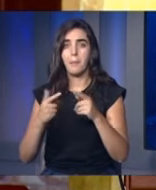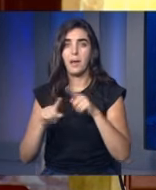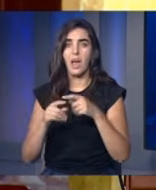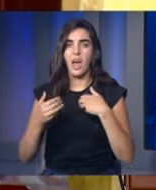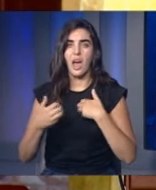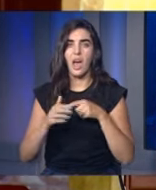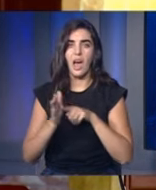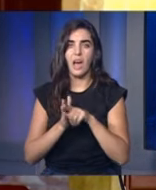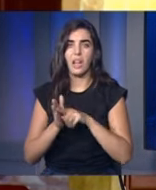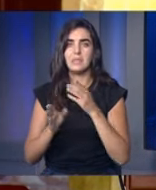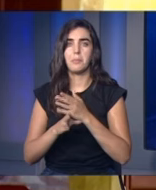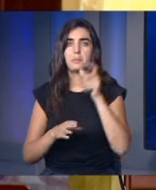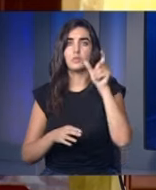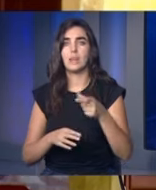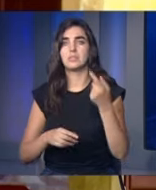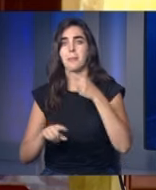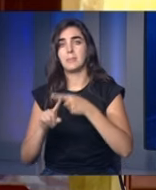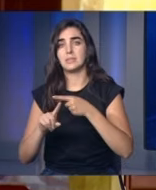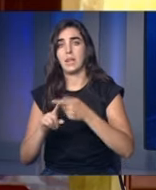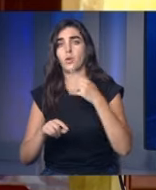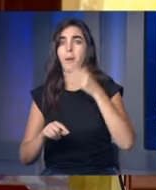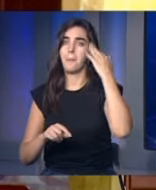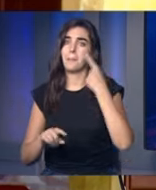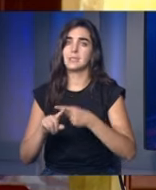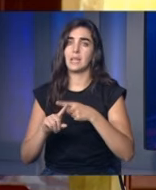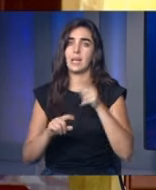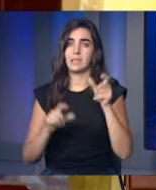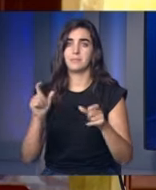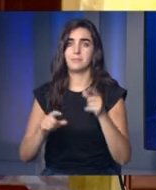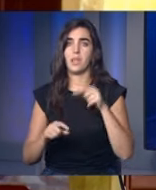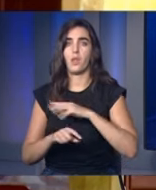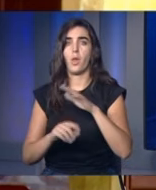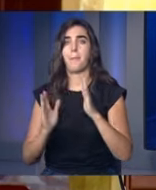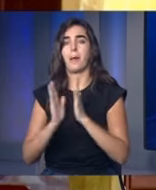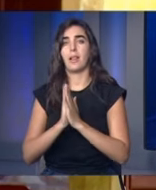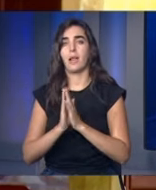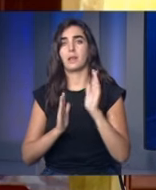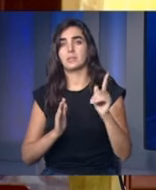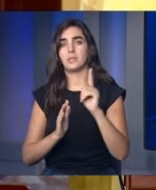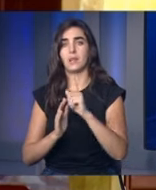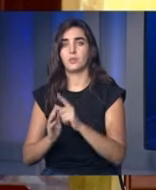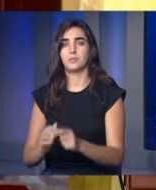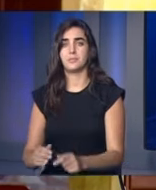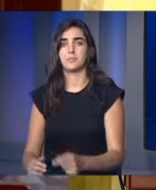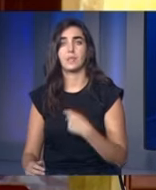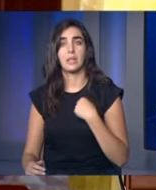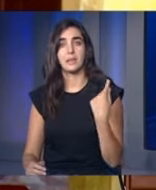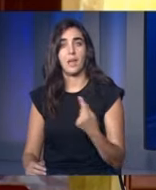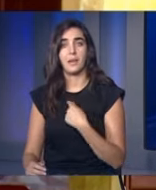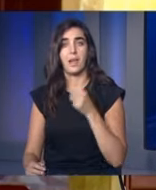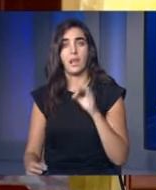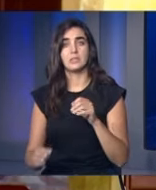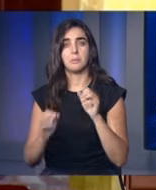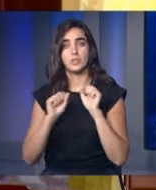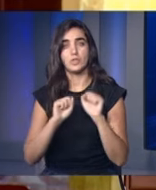للانحطاط الأخلاقي الذي بلغ ذروته وهو دليل إفلاس من